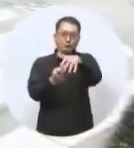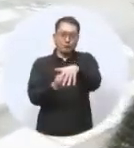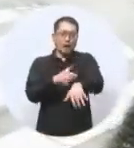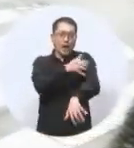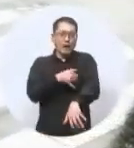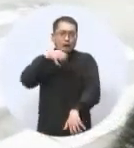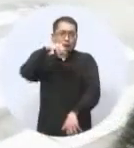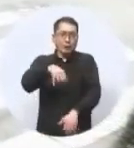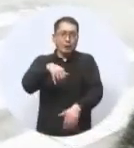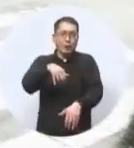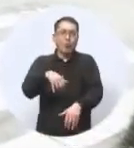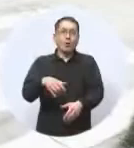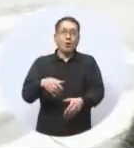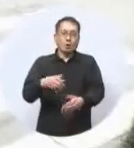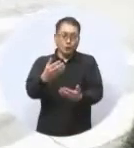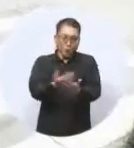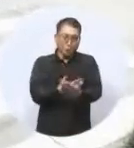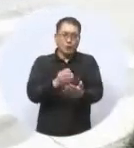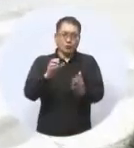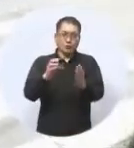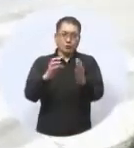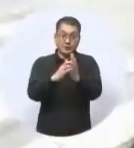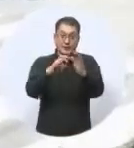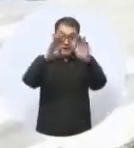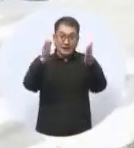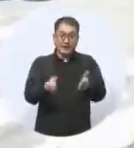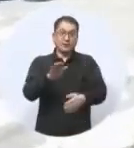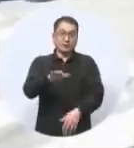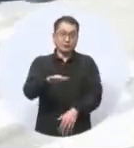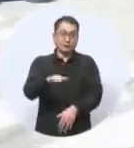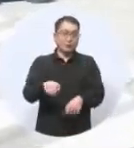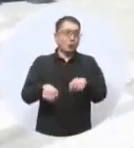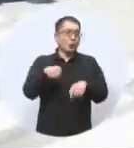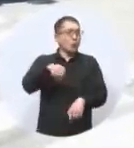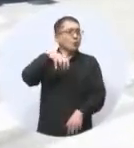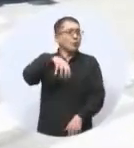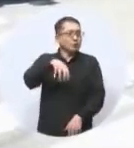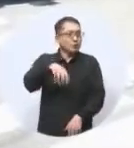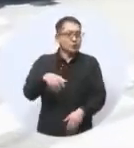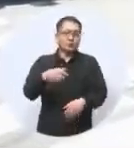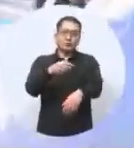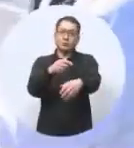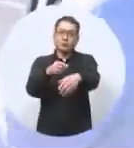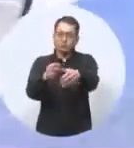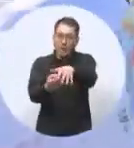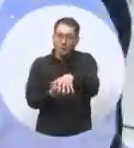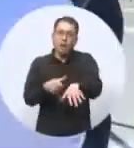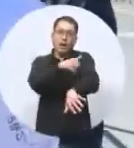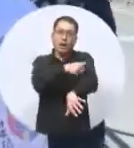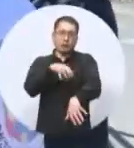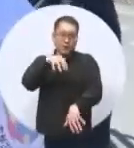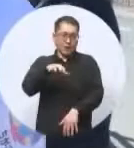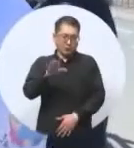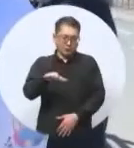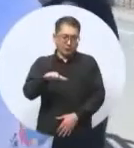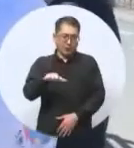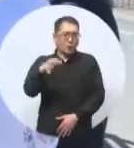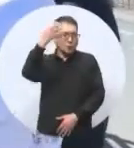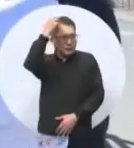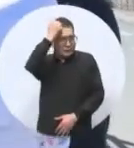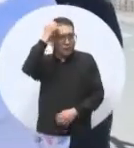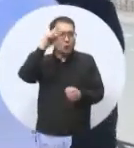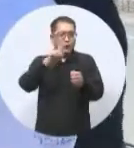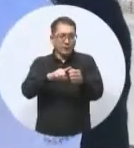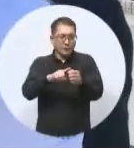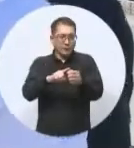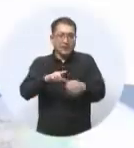ますね。はい、 この昔この土地にですね、村役場がありましてね、それをですね記念するために、ここの金